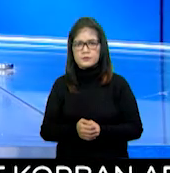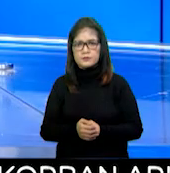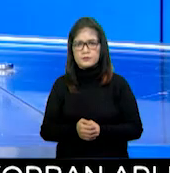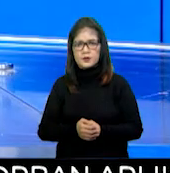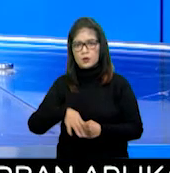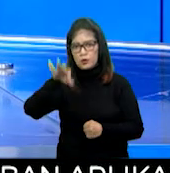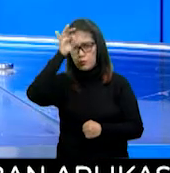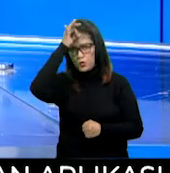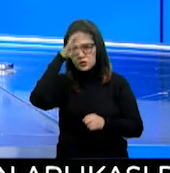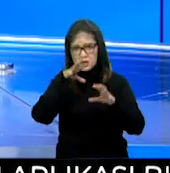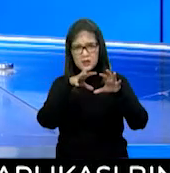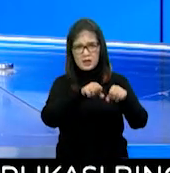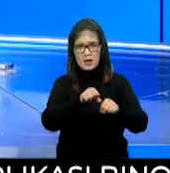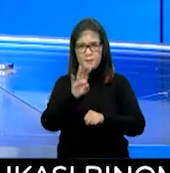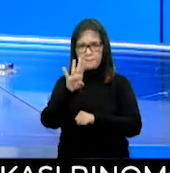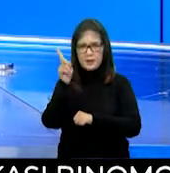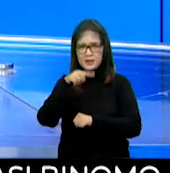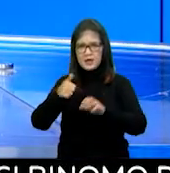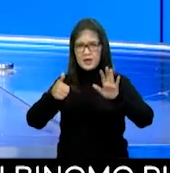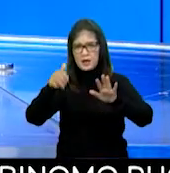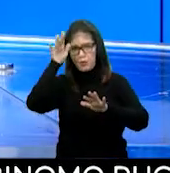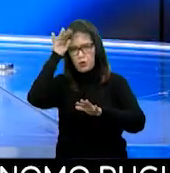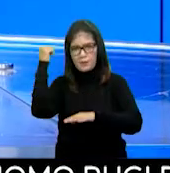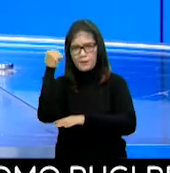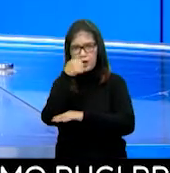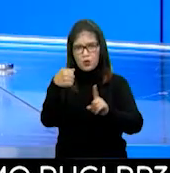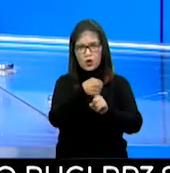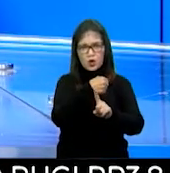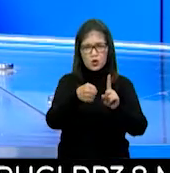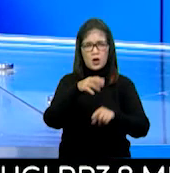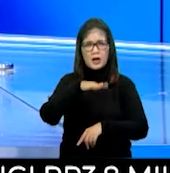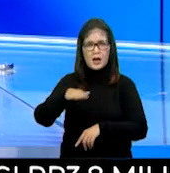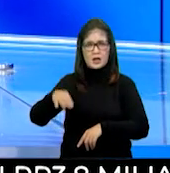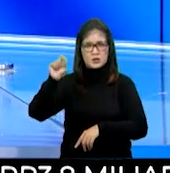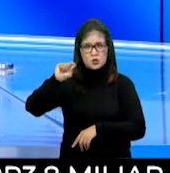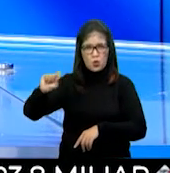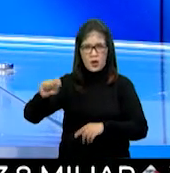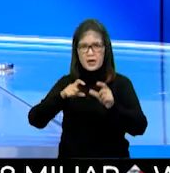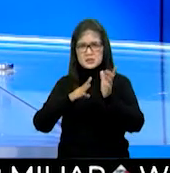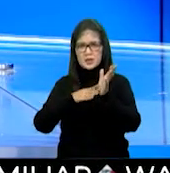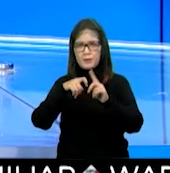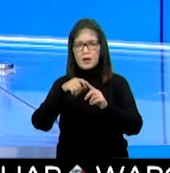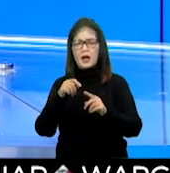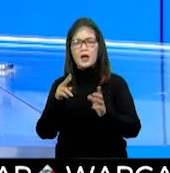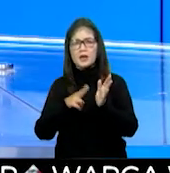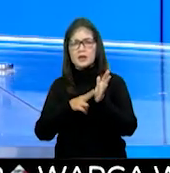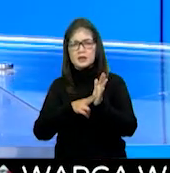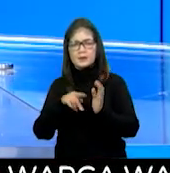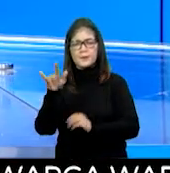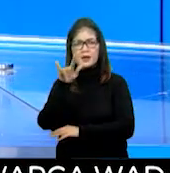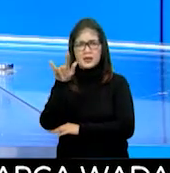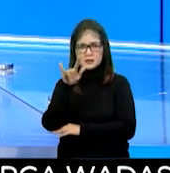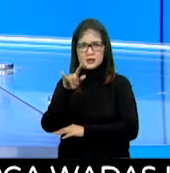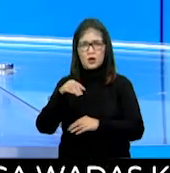Pemirsa, polisi menangkap 4 dari 6 pelaku pengeroyokan seorang remaja siswa SMK Negeri di Bekasi, Jawa Barat. Korban tewas